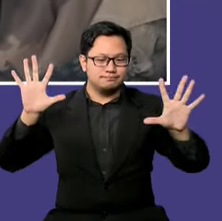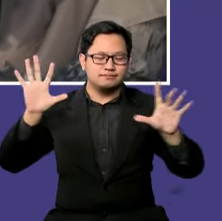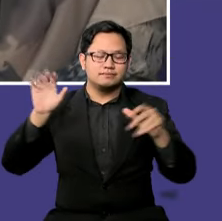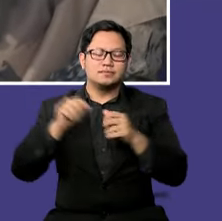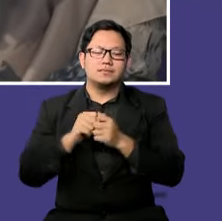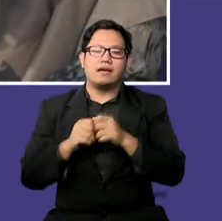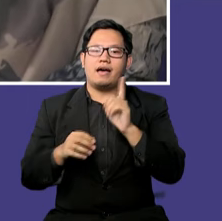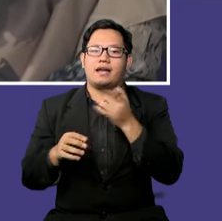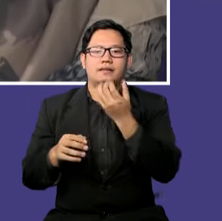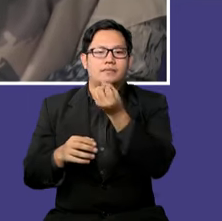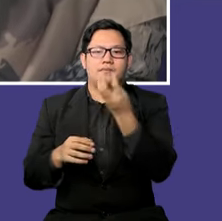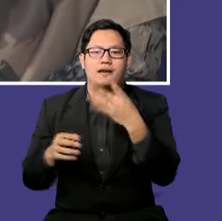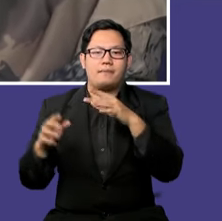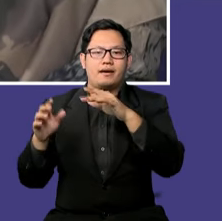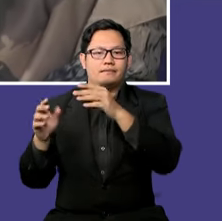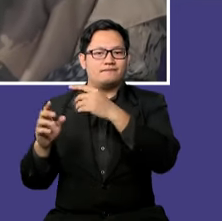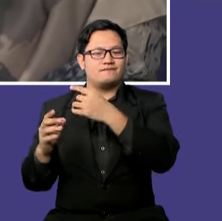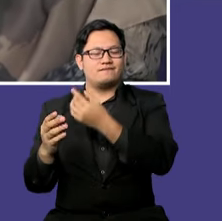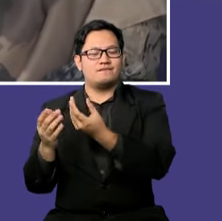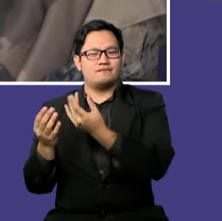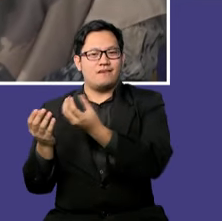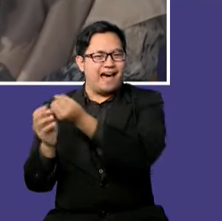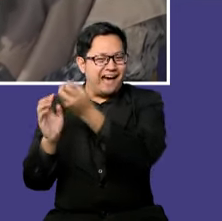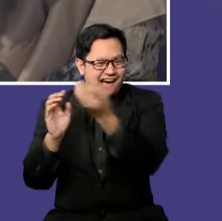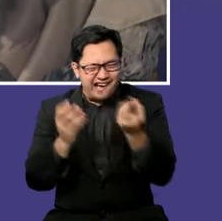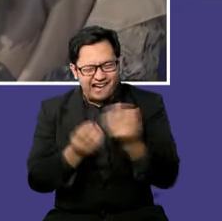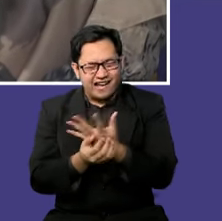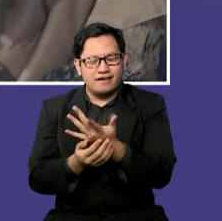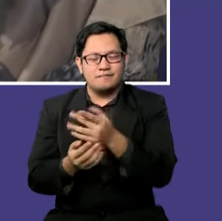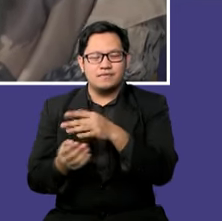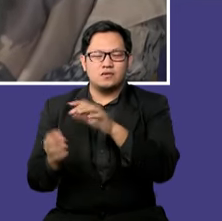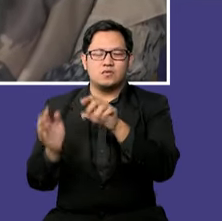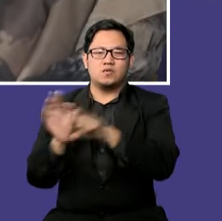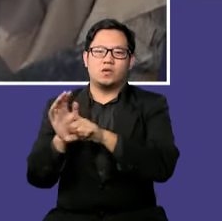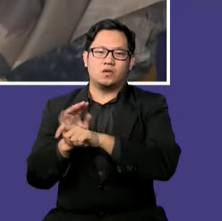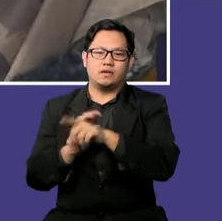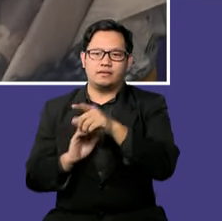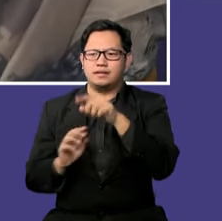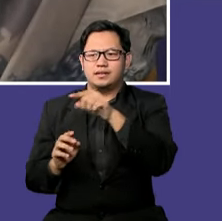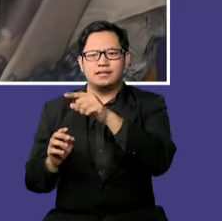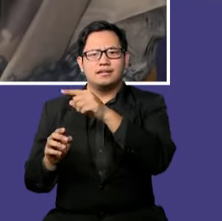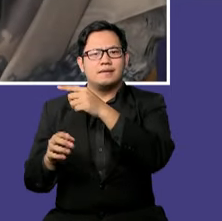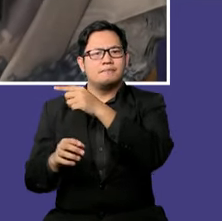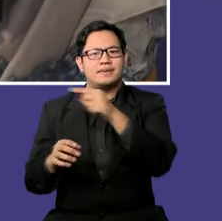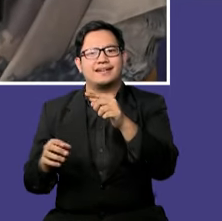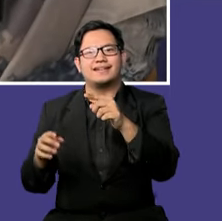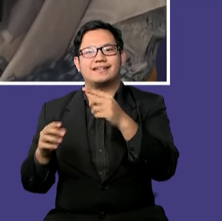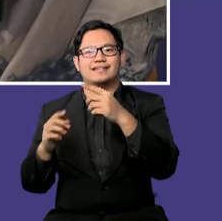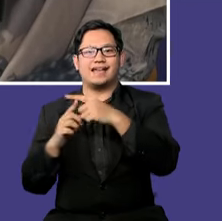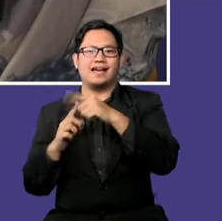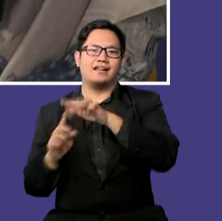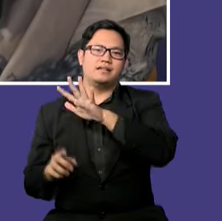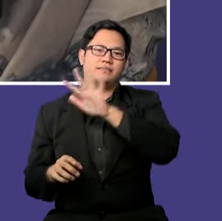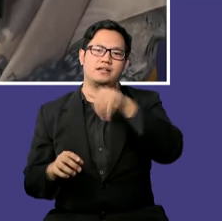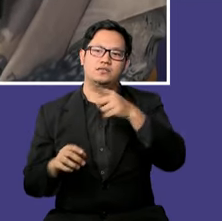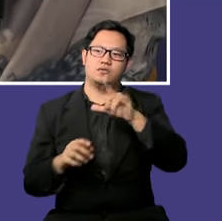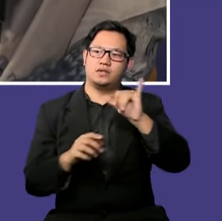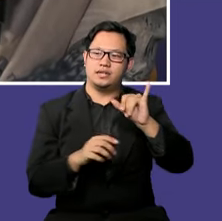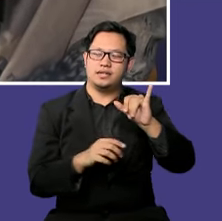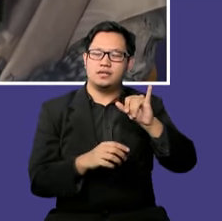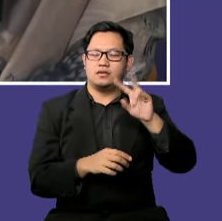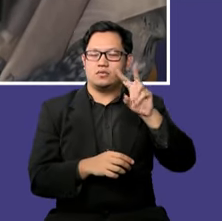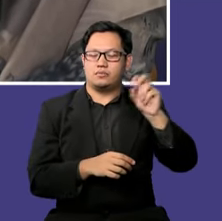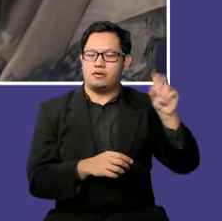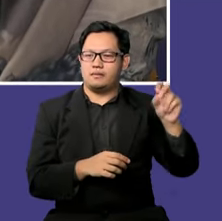keluarkan juga beberapa angka misalnya kasus tertinggi sekarang di salah satu kabupaten pertanggal berapa nih per tanggal 5 Juli 2012